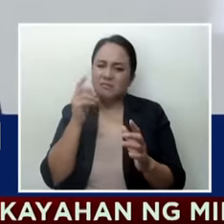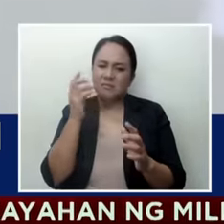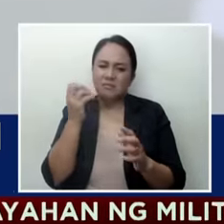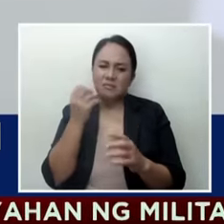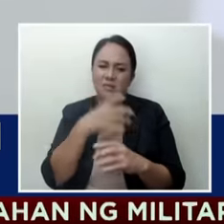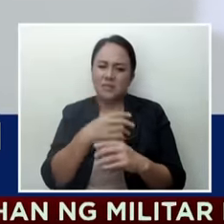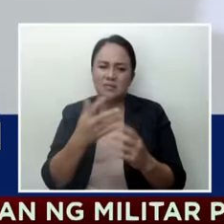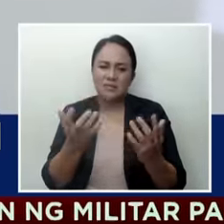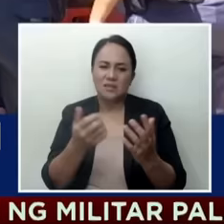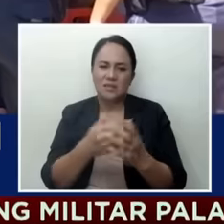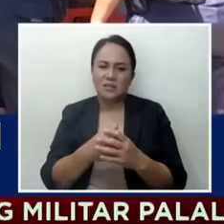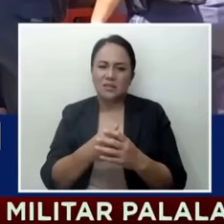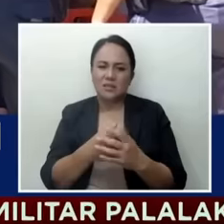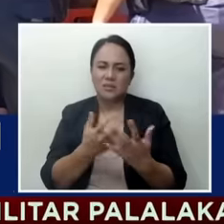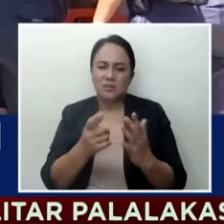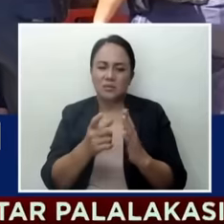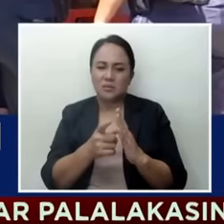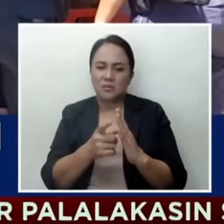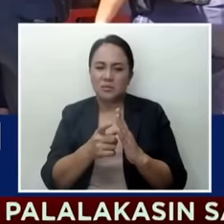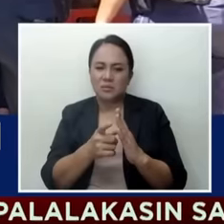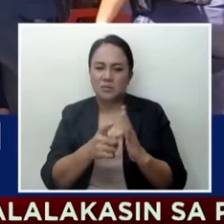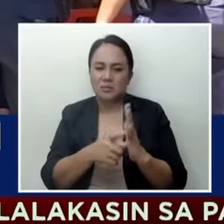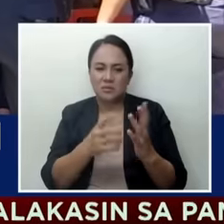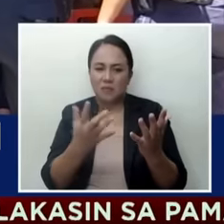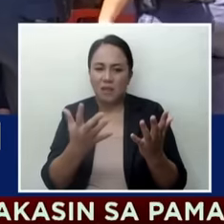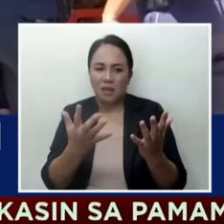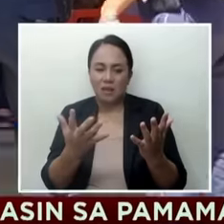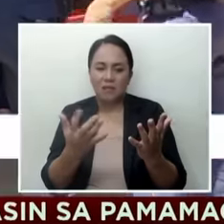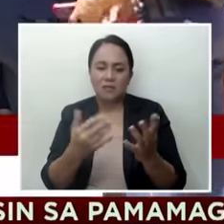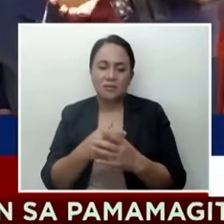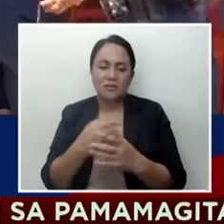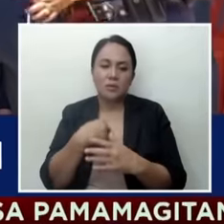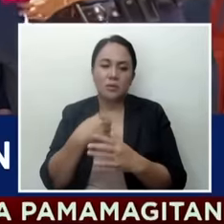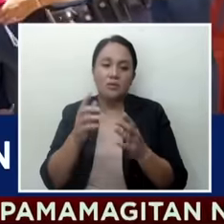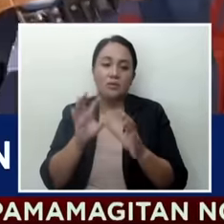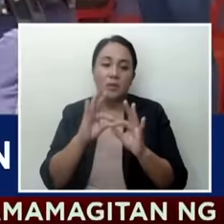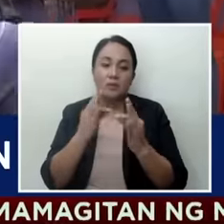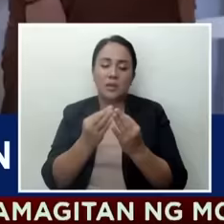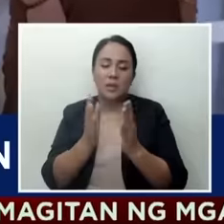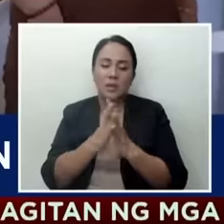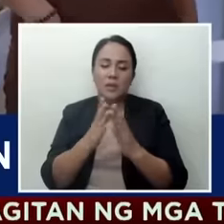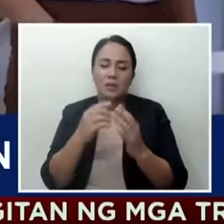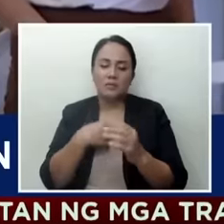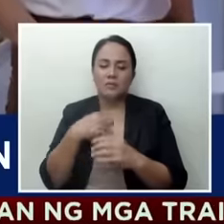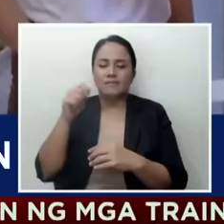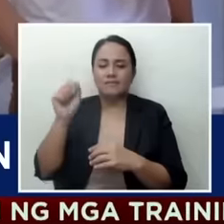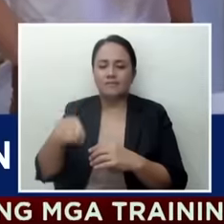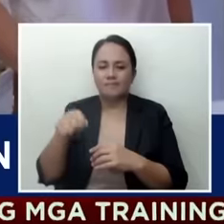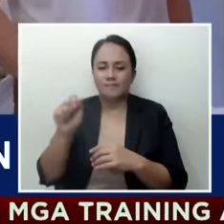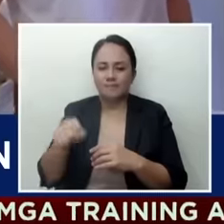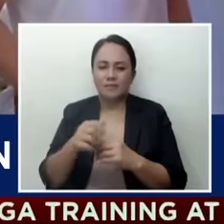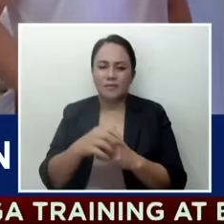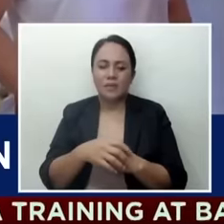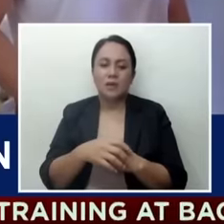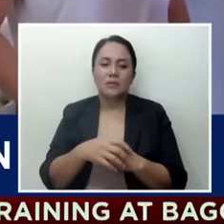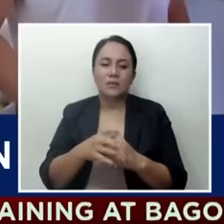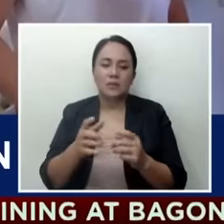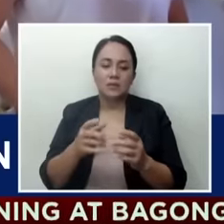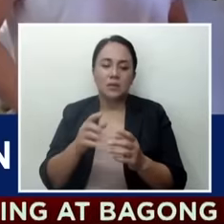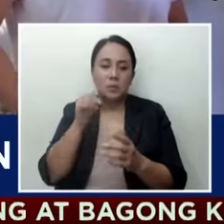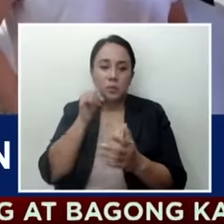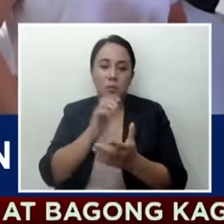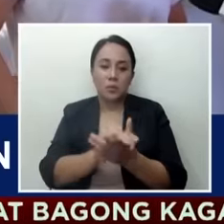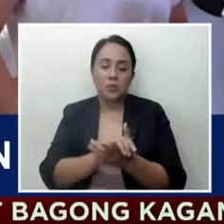Lawlessness talaga ang pinapakita doon. Sa ngayon, ang tanging hiling ng pamilya ay makamit ang hustisya. Disidido naman ang misis ni